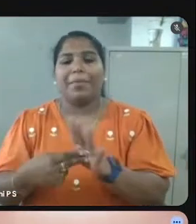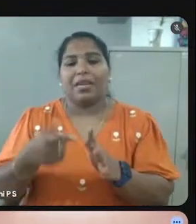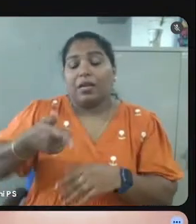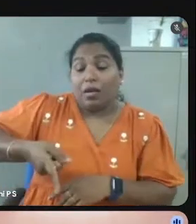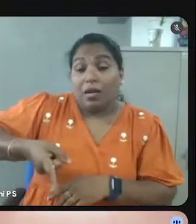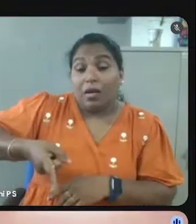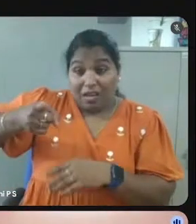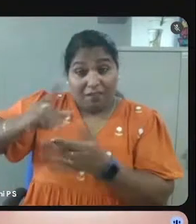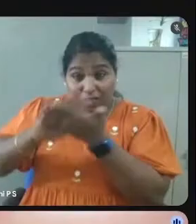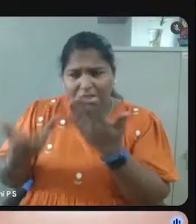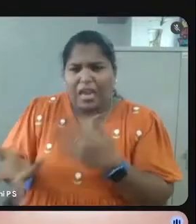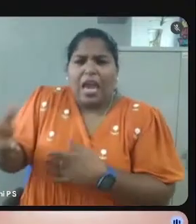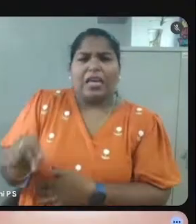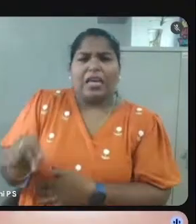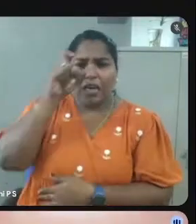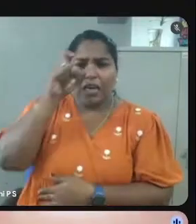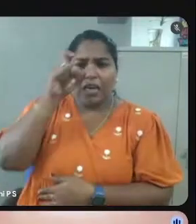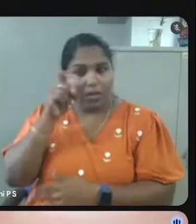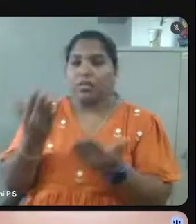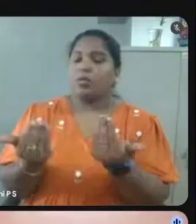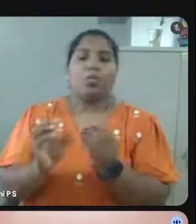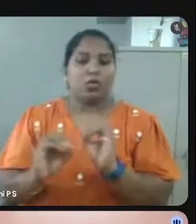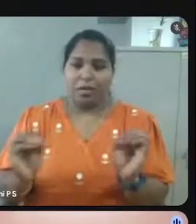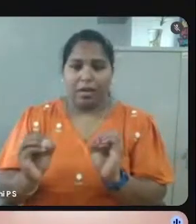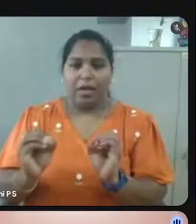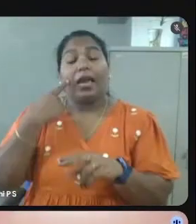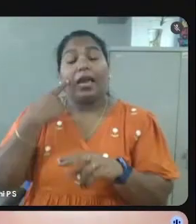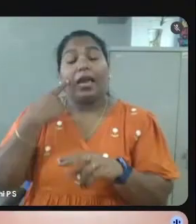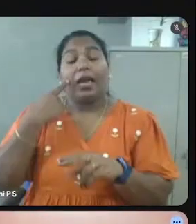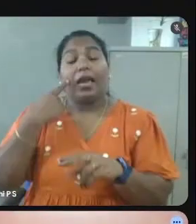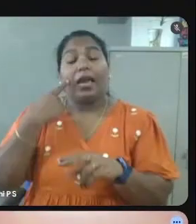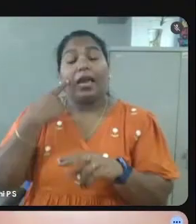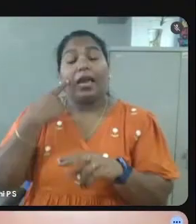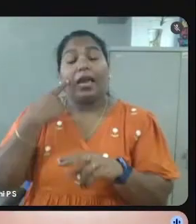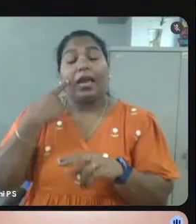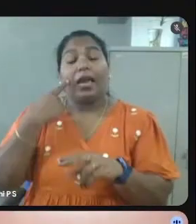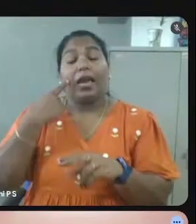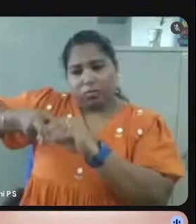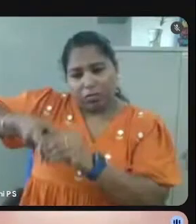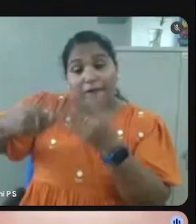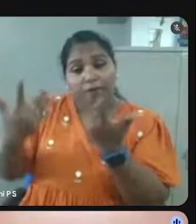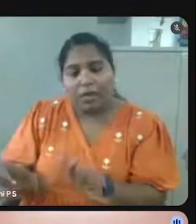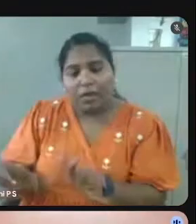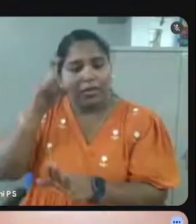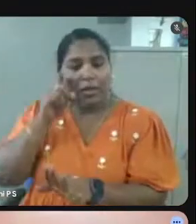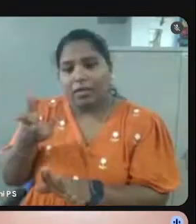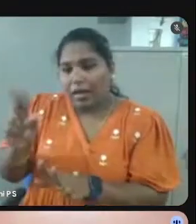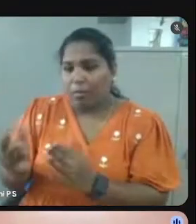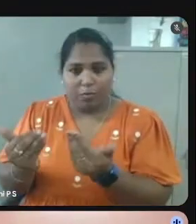സാധിക്കില്ല. കുറച്ച് ടൈം എടുക്കും അവർ സെക്കൻഡ് ടൈം സെക്ഷുവൽ ആക്ടിവിറ്റി. പിന്നെ